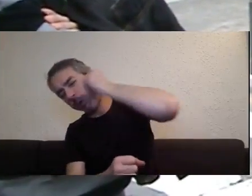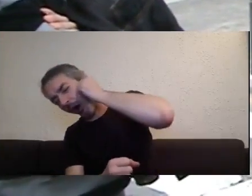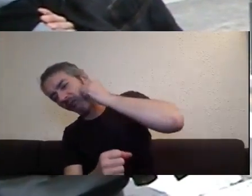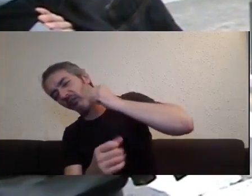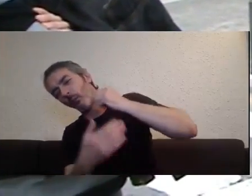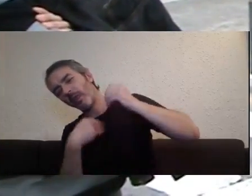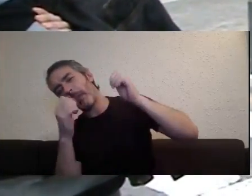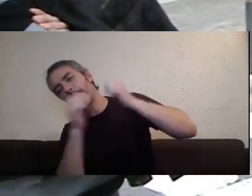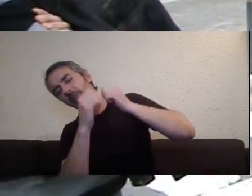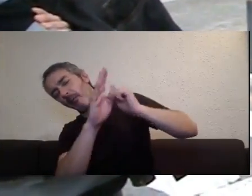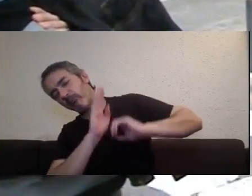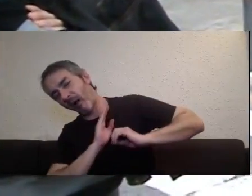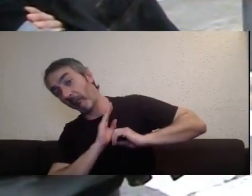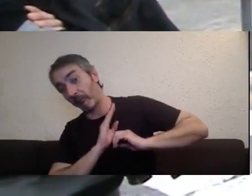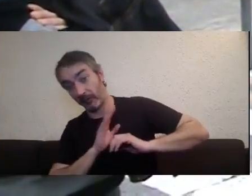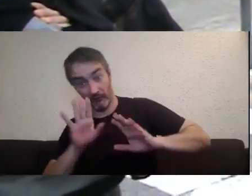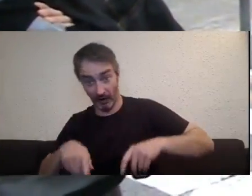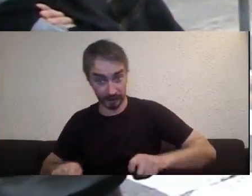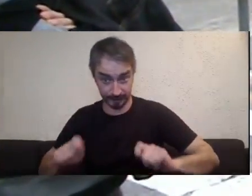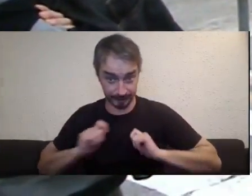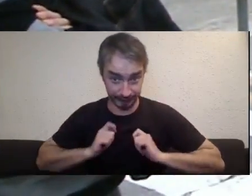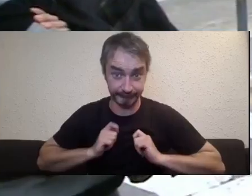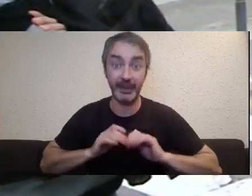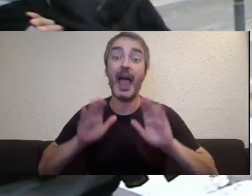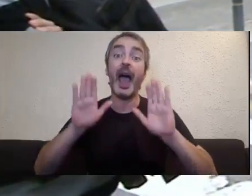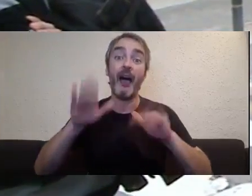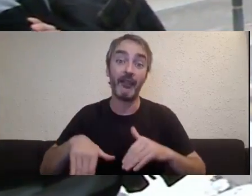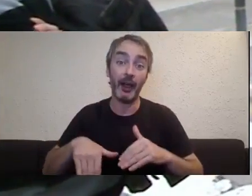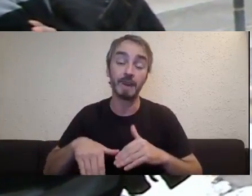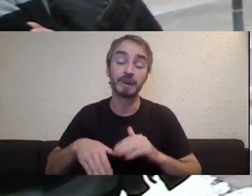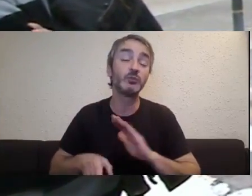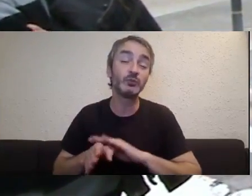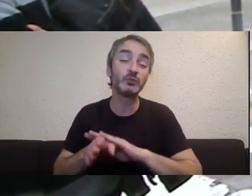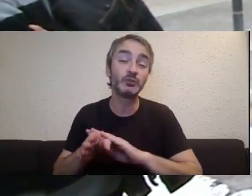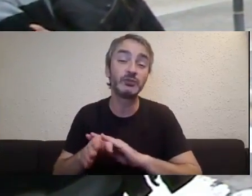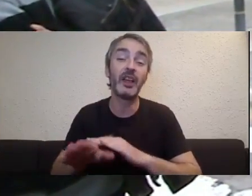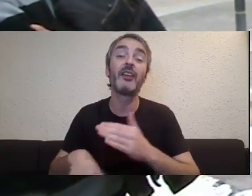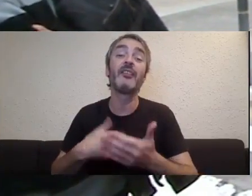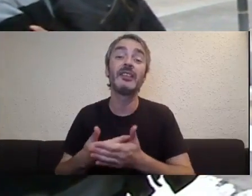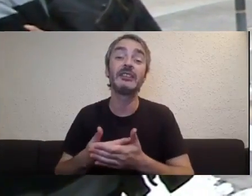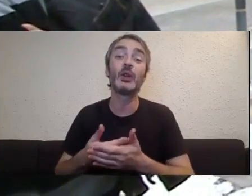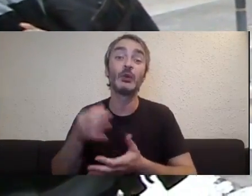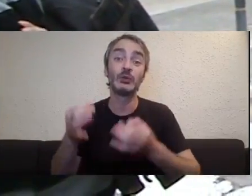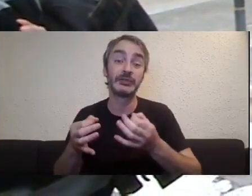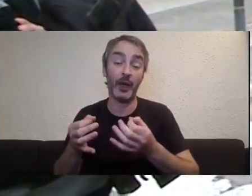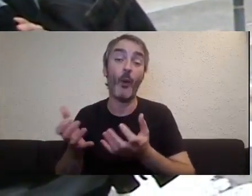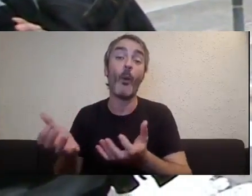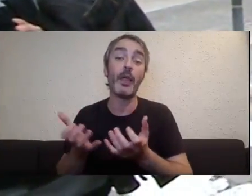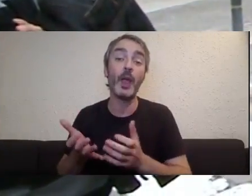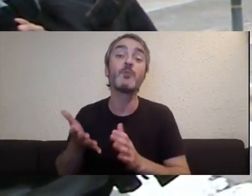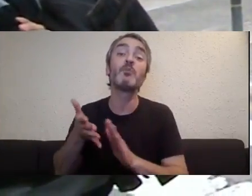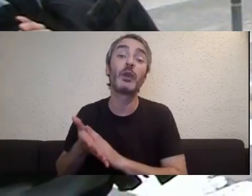etc, etc. Tot això doncs, no va acabar de funcionar i al final doncs, sí que va arribar un moment en